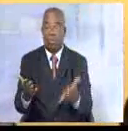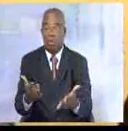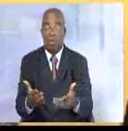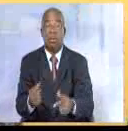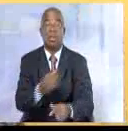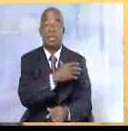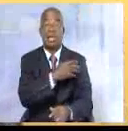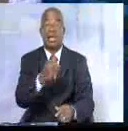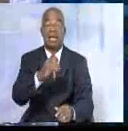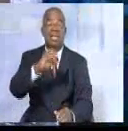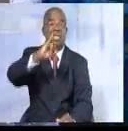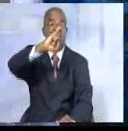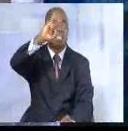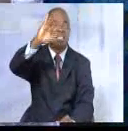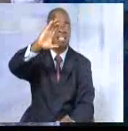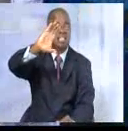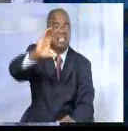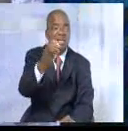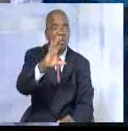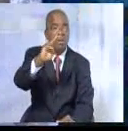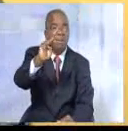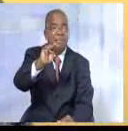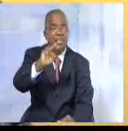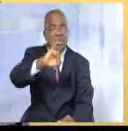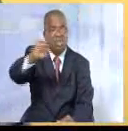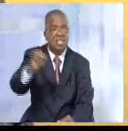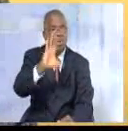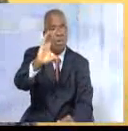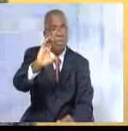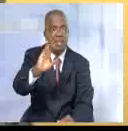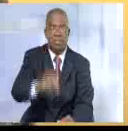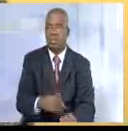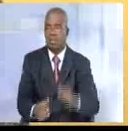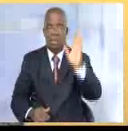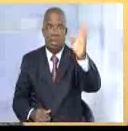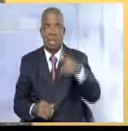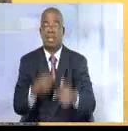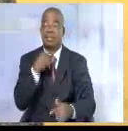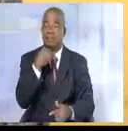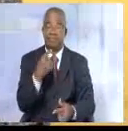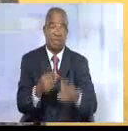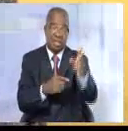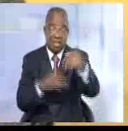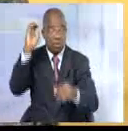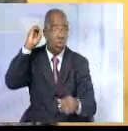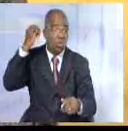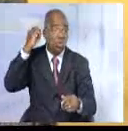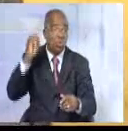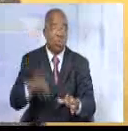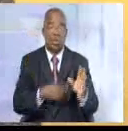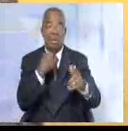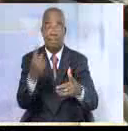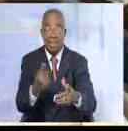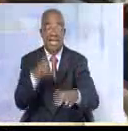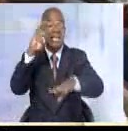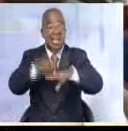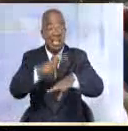En tant qu'élu de la région, je me fais le devoir de faire appel à vous, de